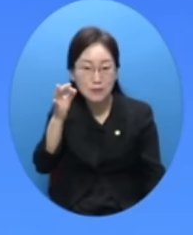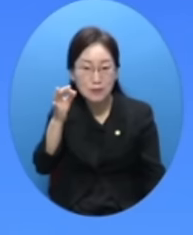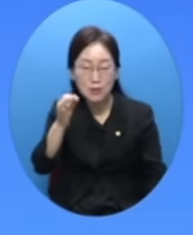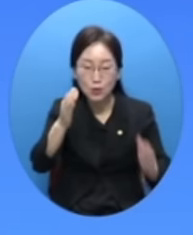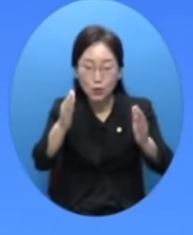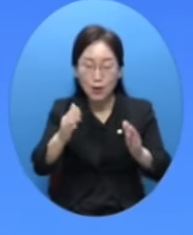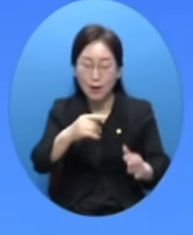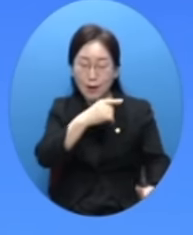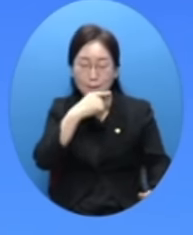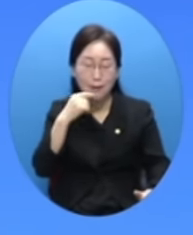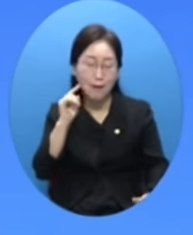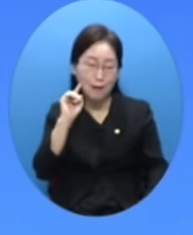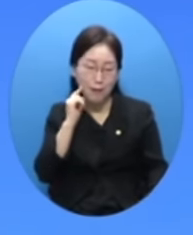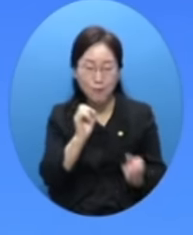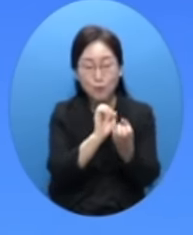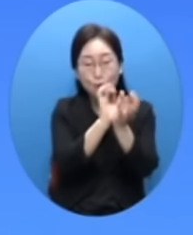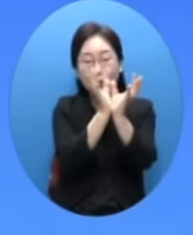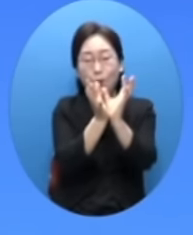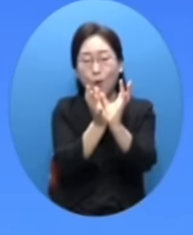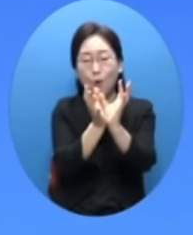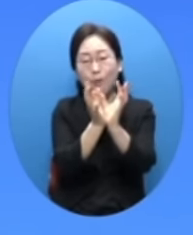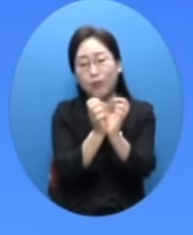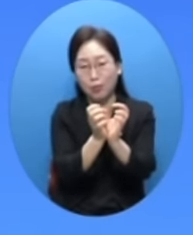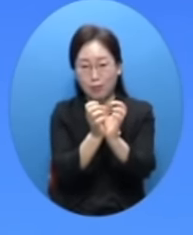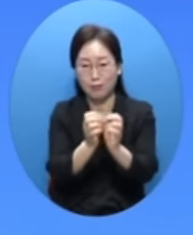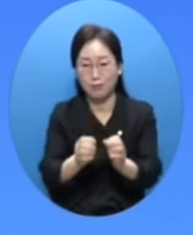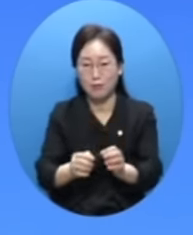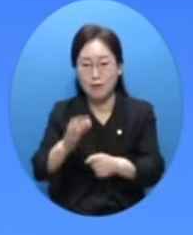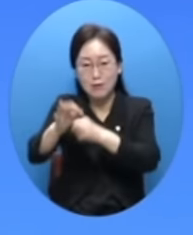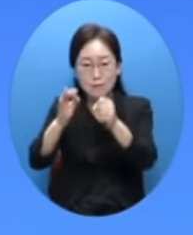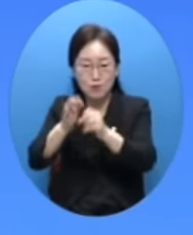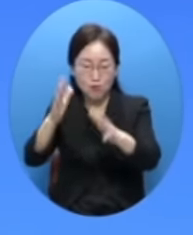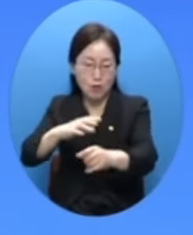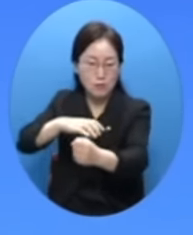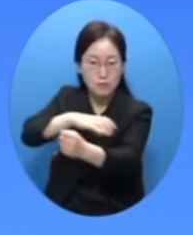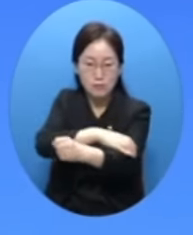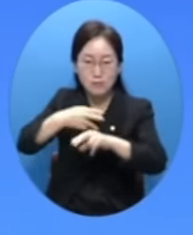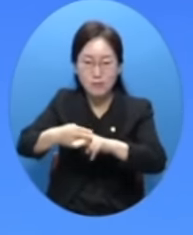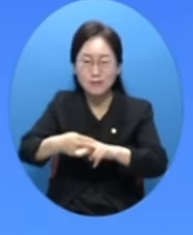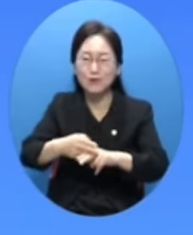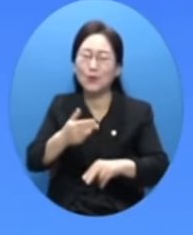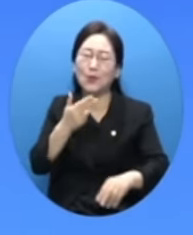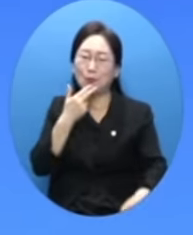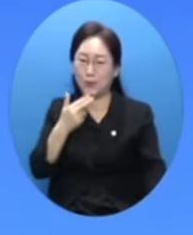곳이 없고 10년간은 권세가 없다 그랬습니다.